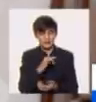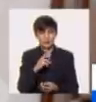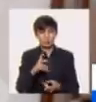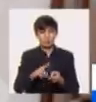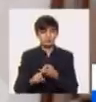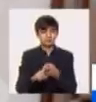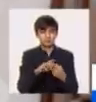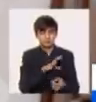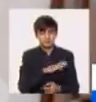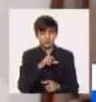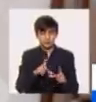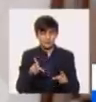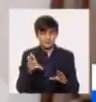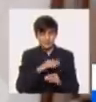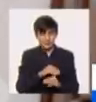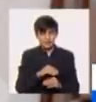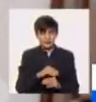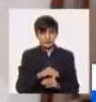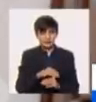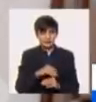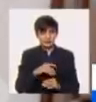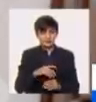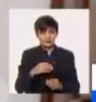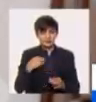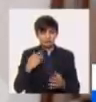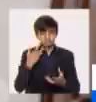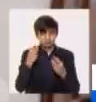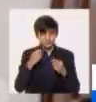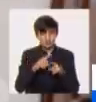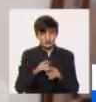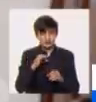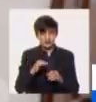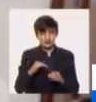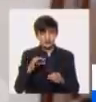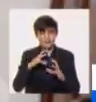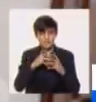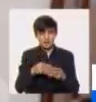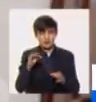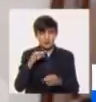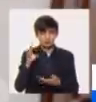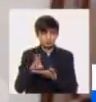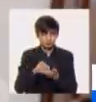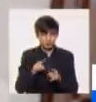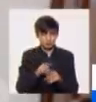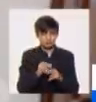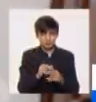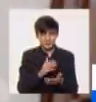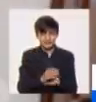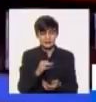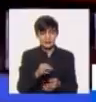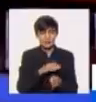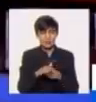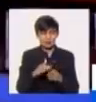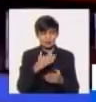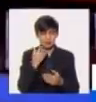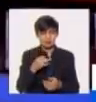жұқтырған, залалдандырылған адамдардағы алған тәжірибемізге байланысты және дүниежүзілік тәжірибеге байланысты ол толықтыру